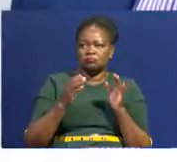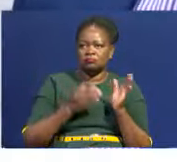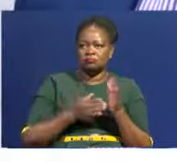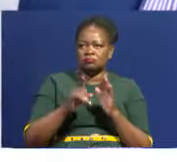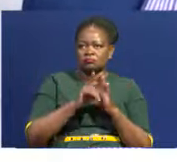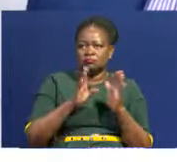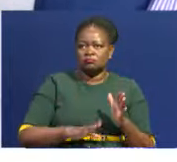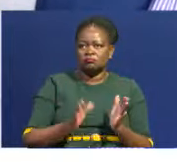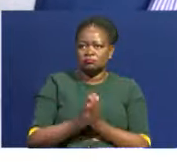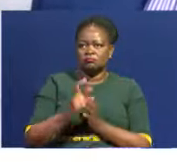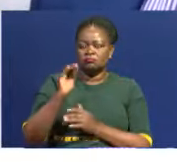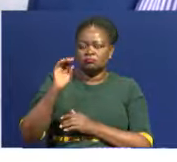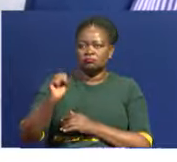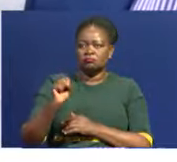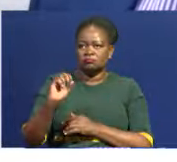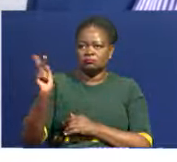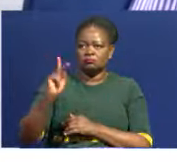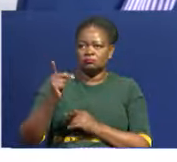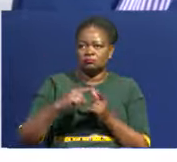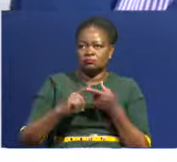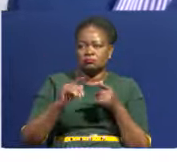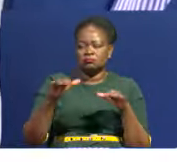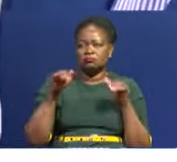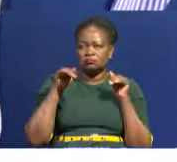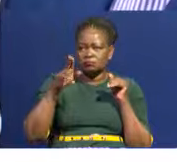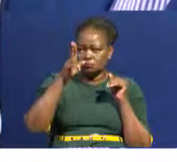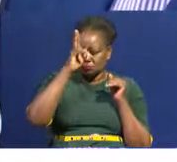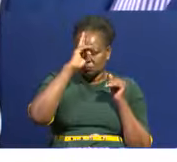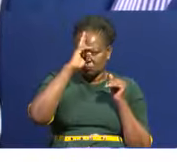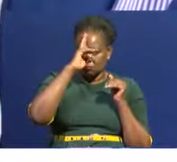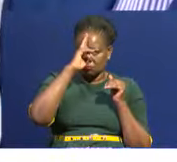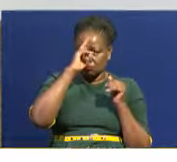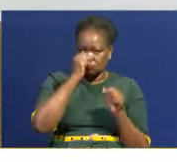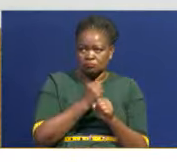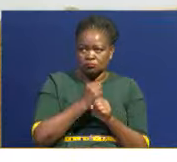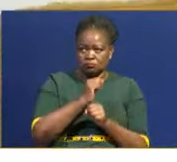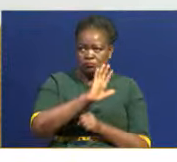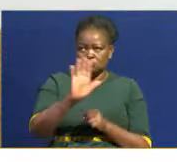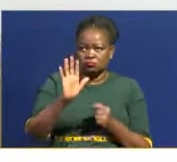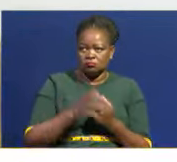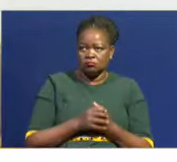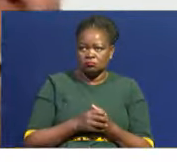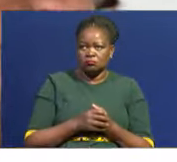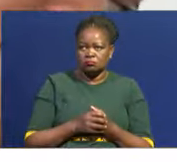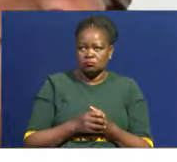Kayole. So kazi yetu sasa ni kukojea polisi wafanya kazi yao.